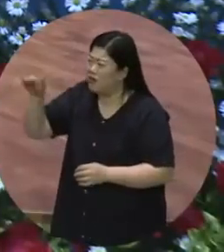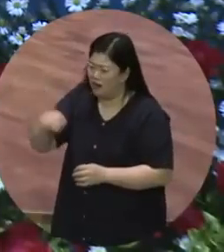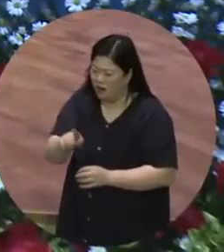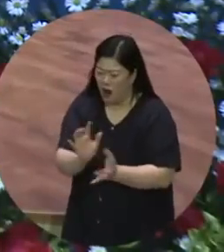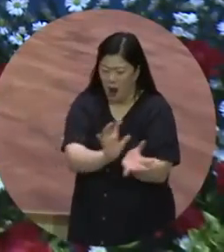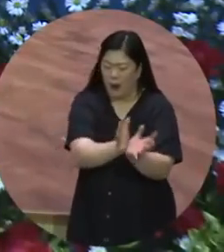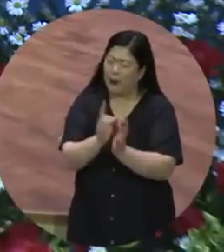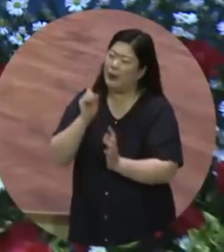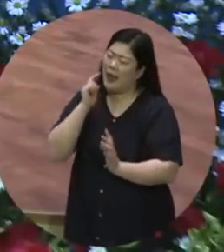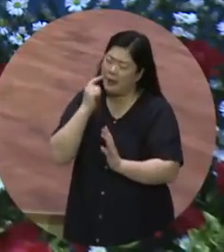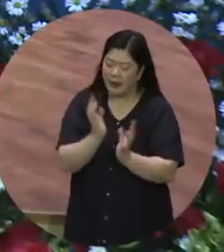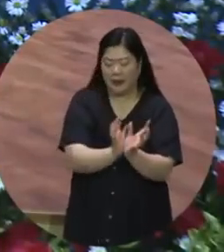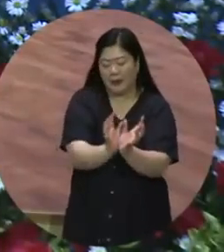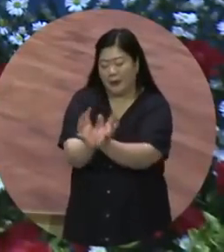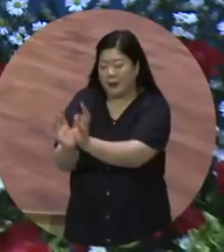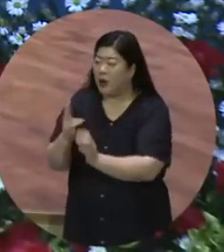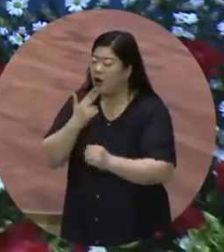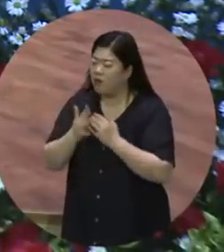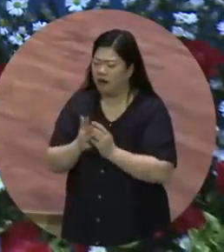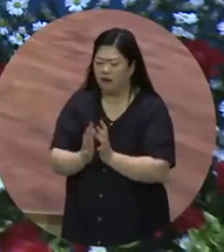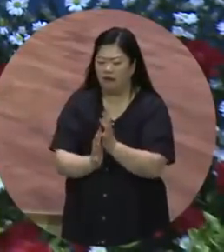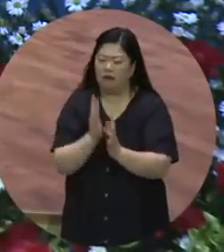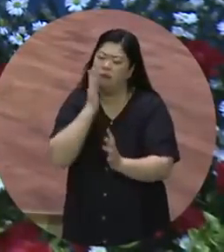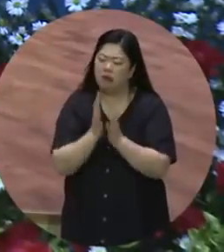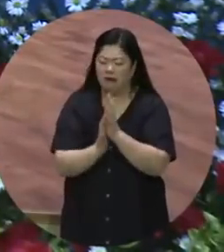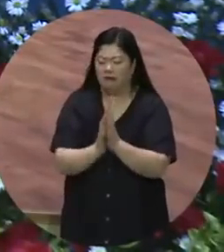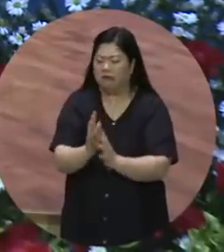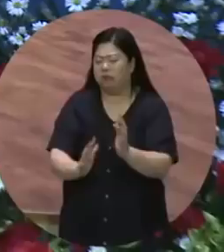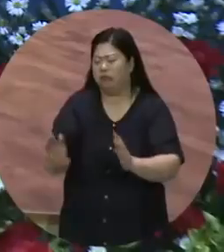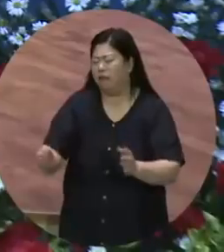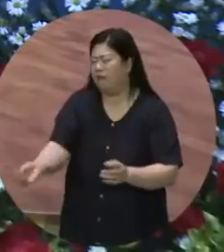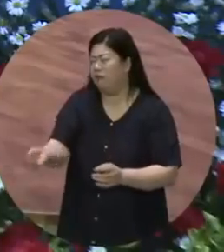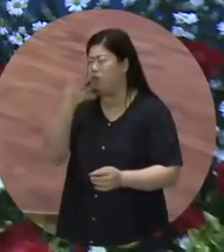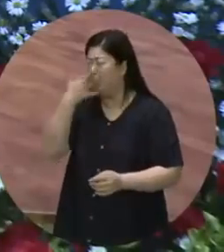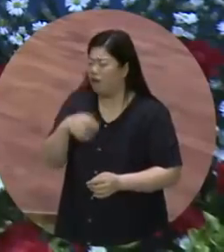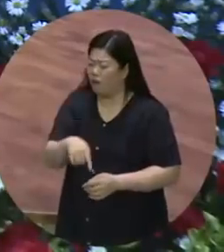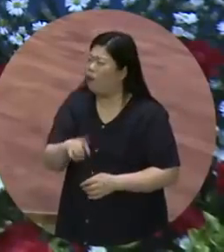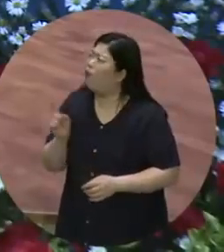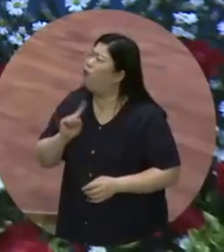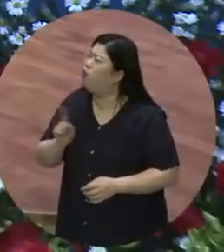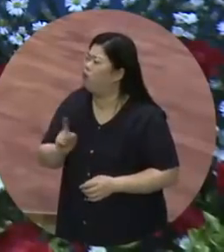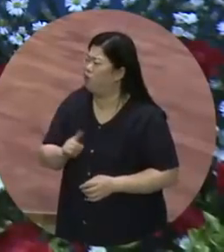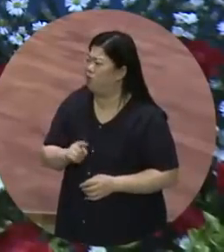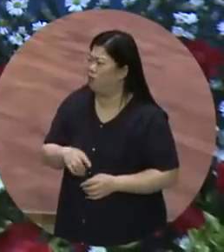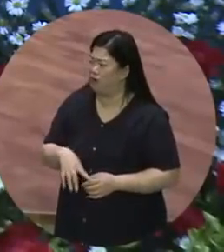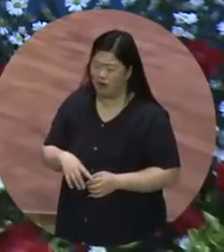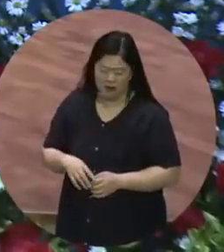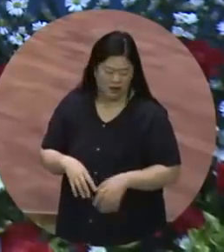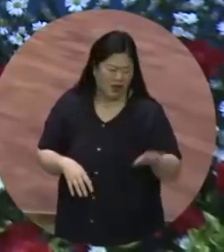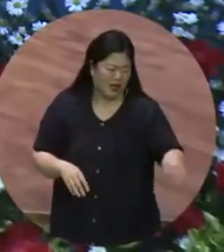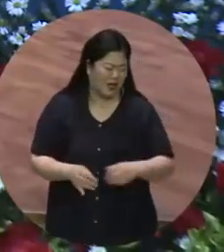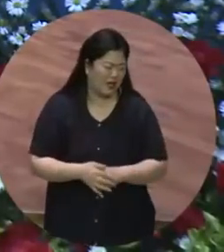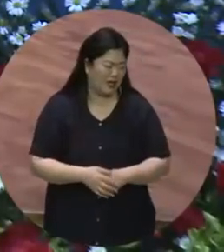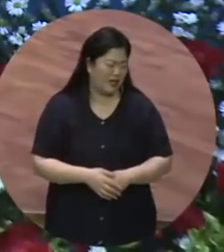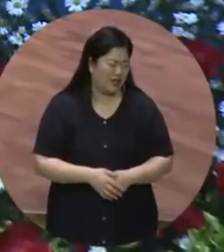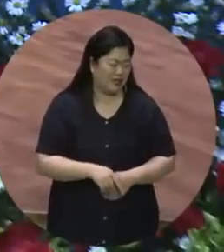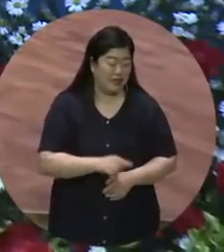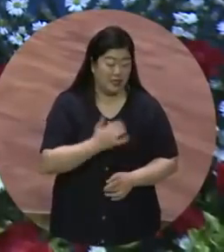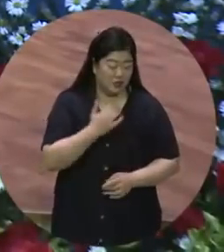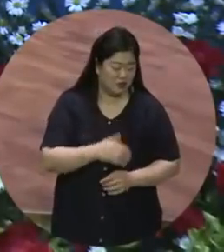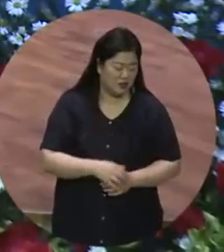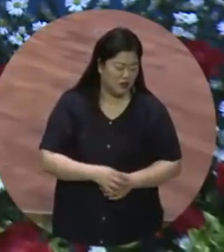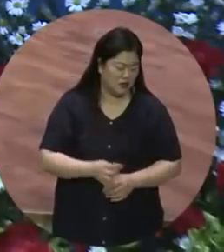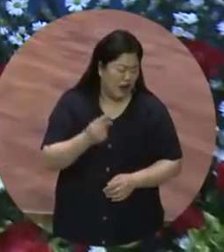무성합니까? 이렇게 물었습니다. 그러니까 목사님이 기다렸다는 뜻이